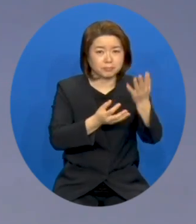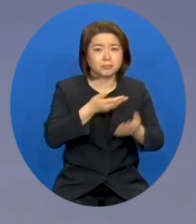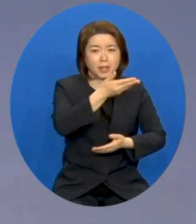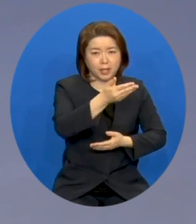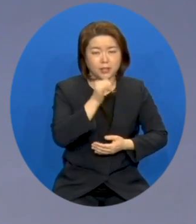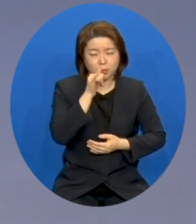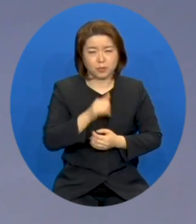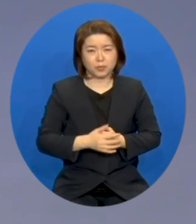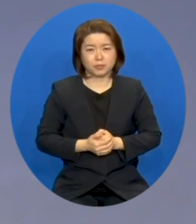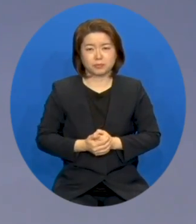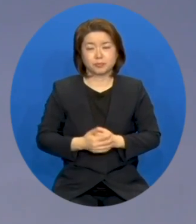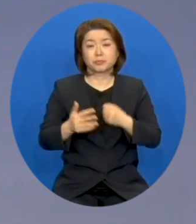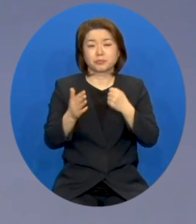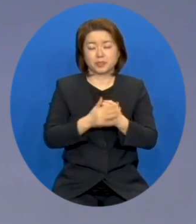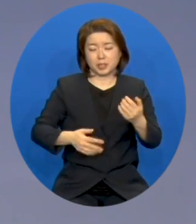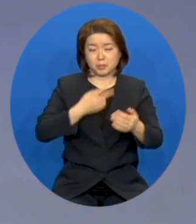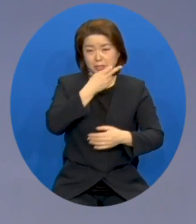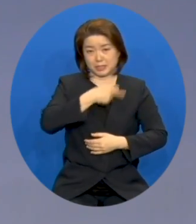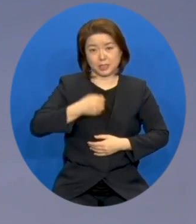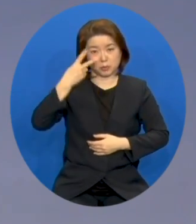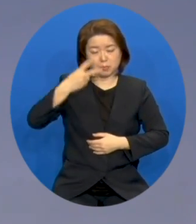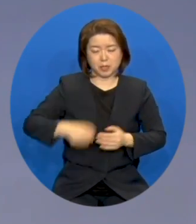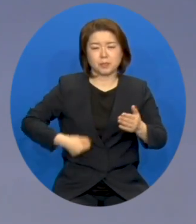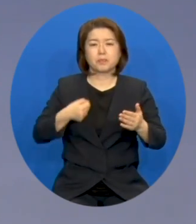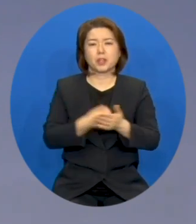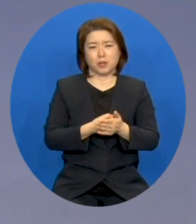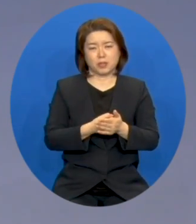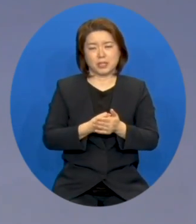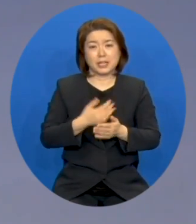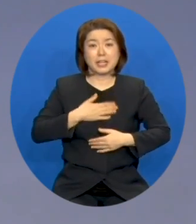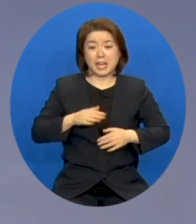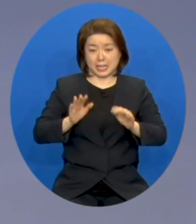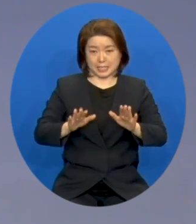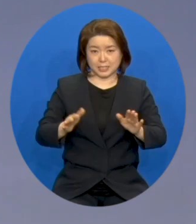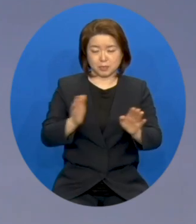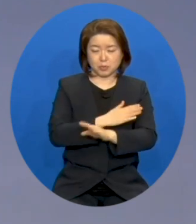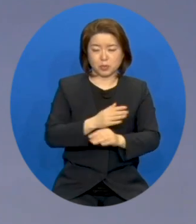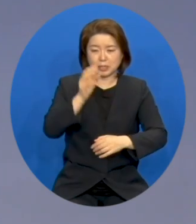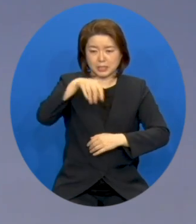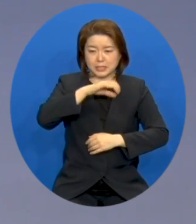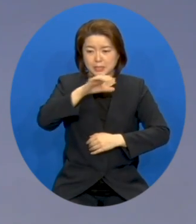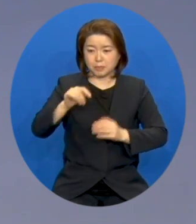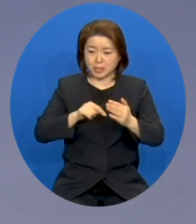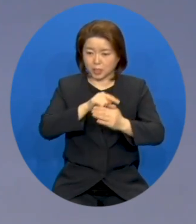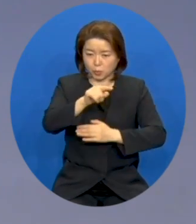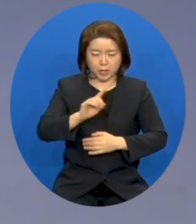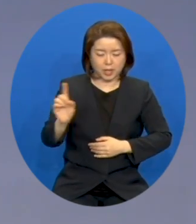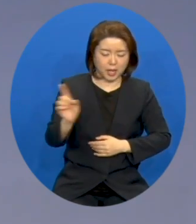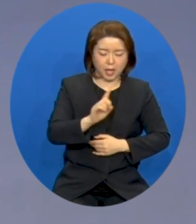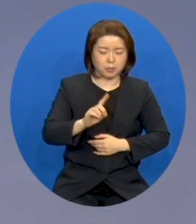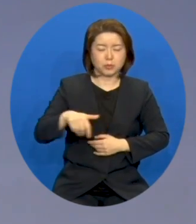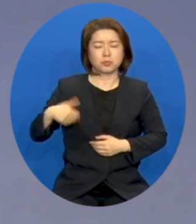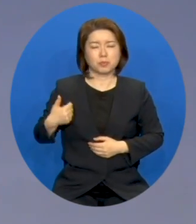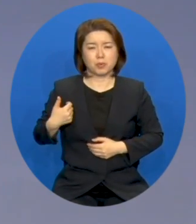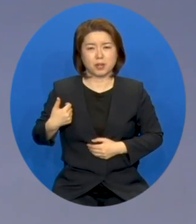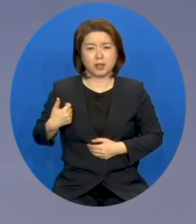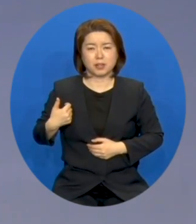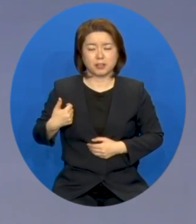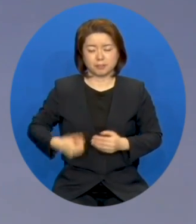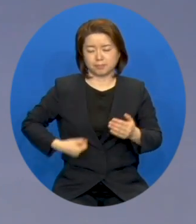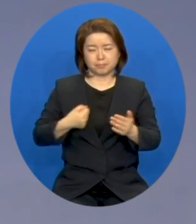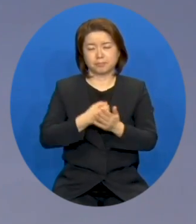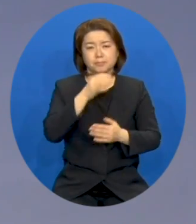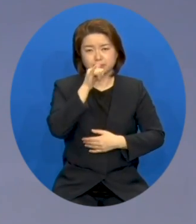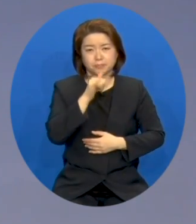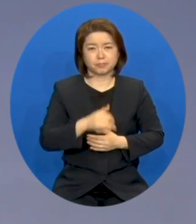바울이 결심을 합니다. 내가 이제부터는 십자가 외에는 아무것도 알지 않기로